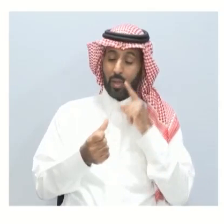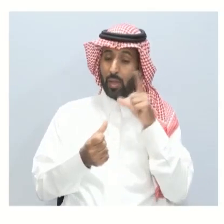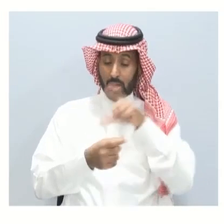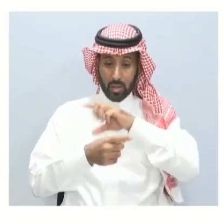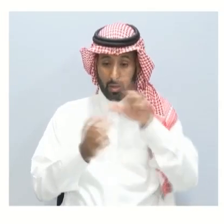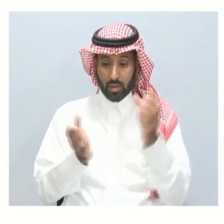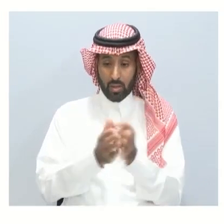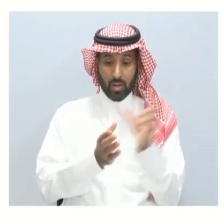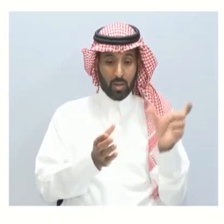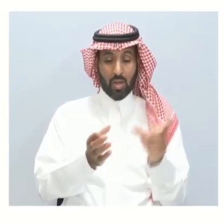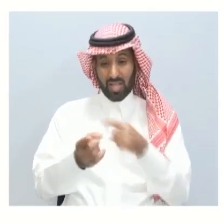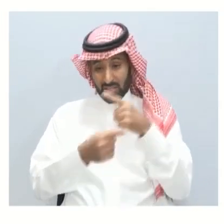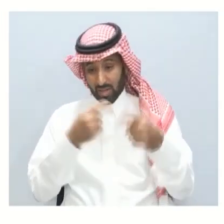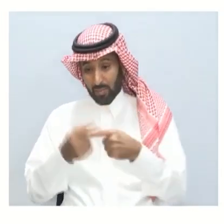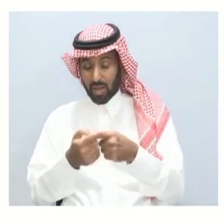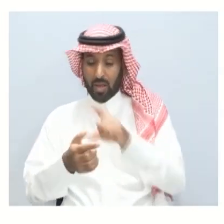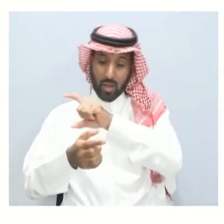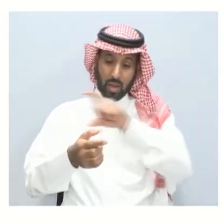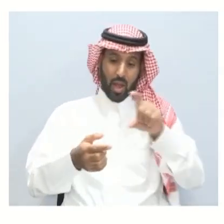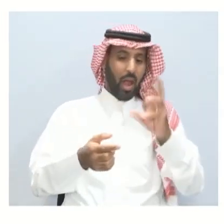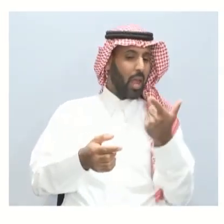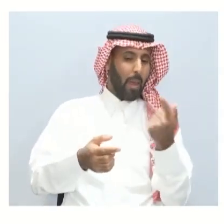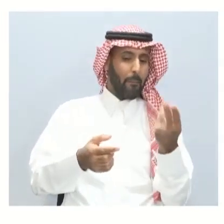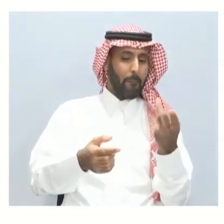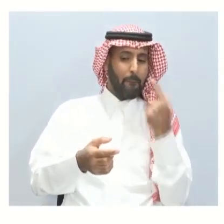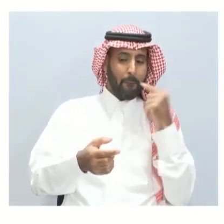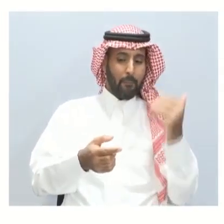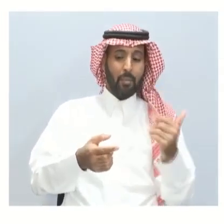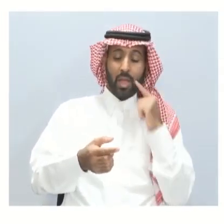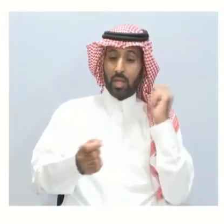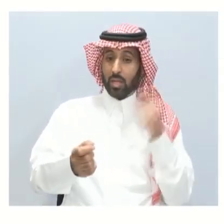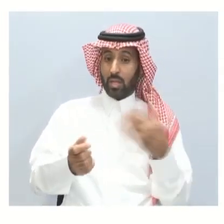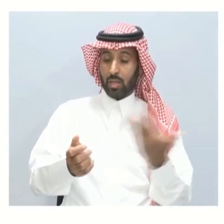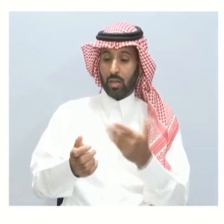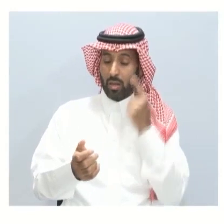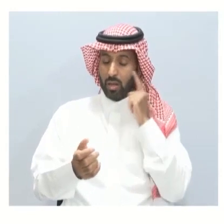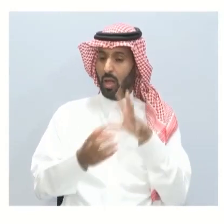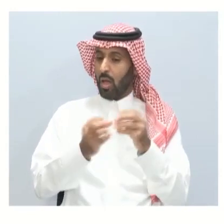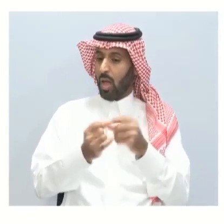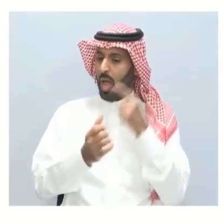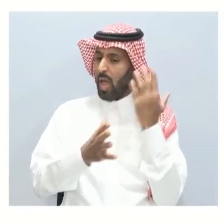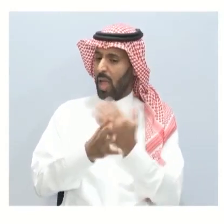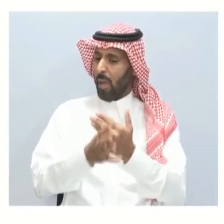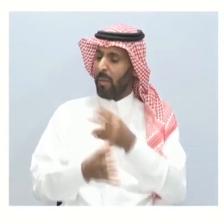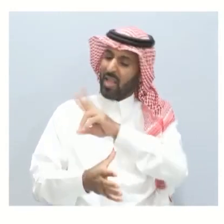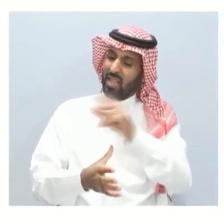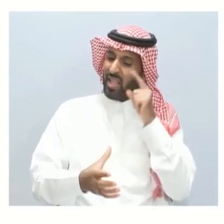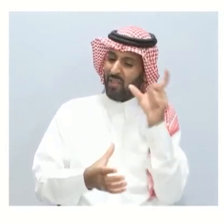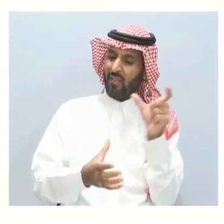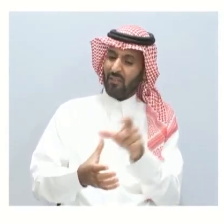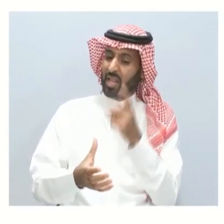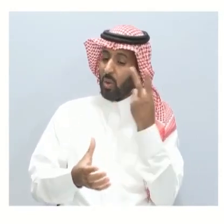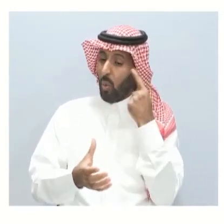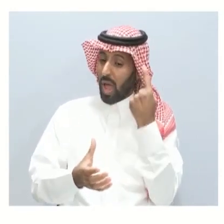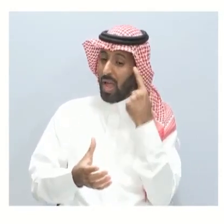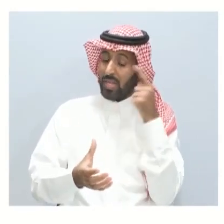مجموعات ودورات حسب اعدادها الذريه اهدافنا لهذا الدرس نفسر سبب تشابه عناصر المجموعه